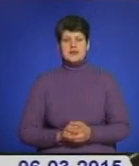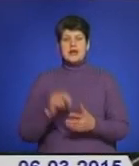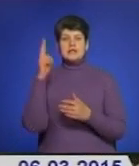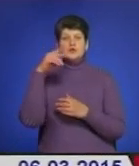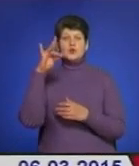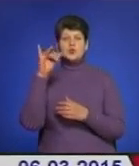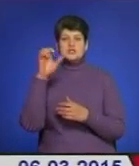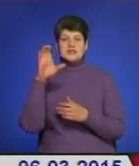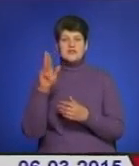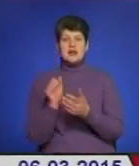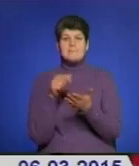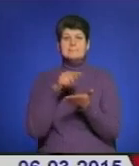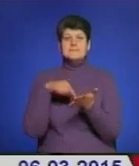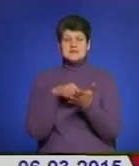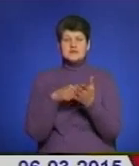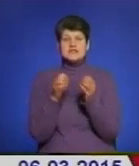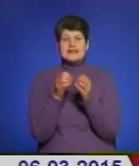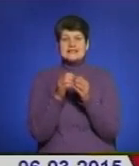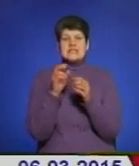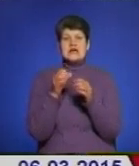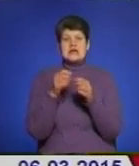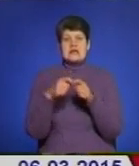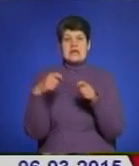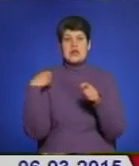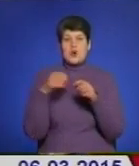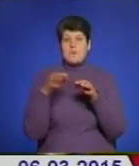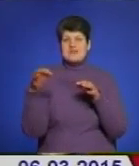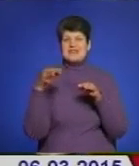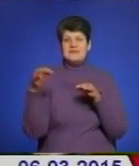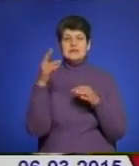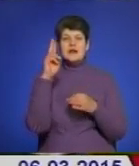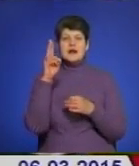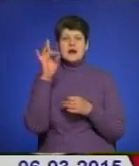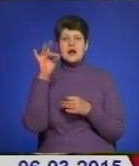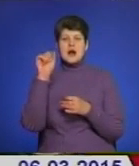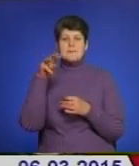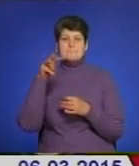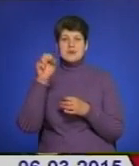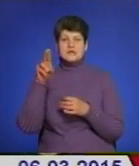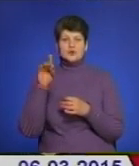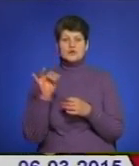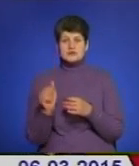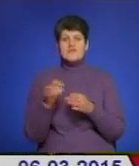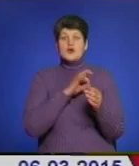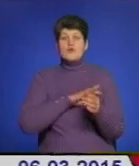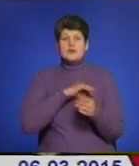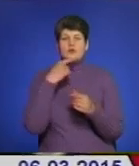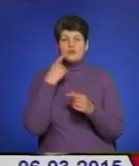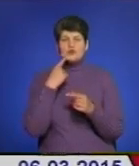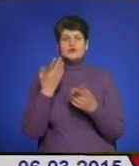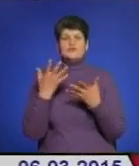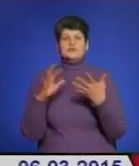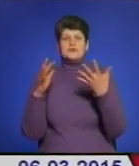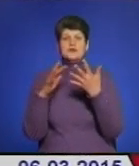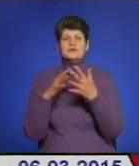Дружківка – містечко за 10 кілометрів від Краматорська. Вихователі, які супроводжують дітей, розповідають, що у самому населеному